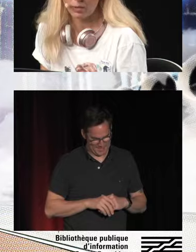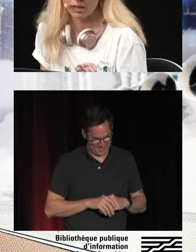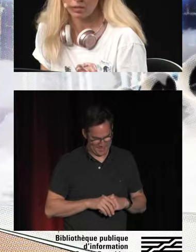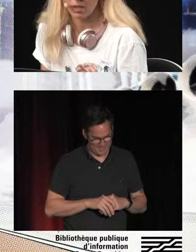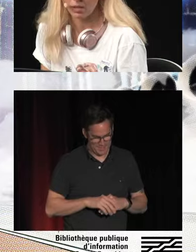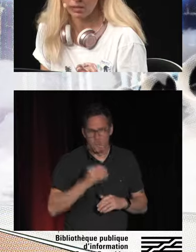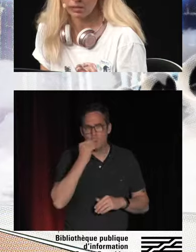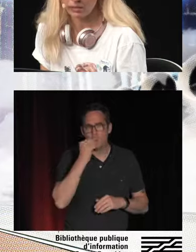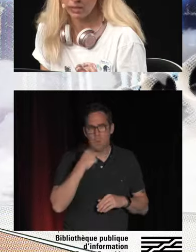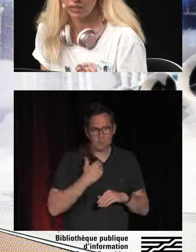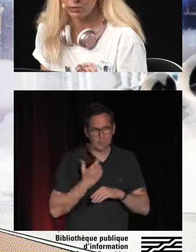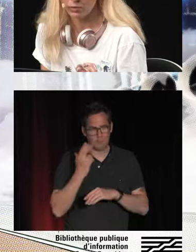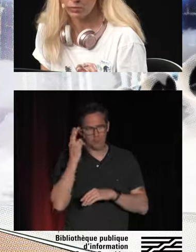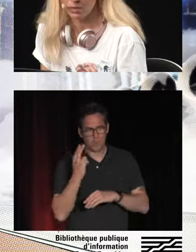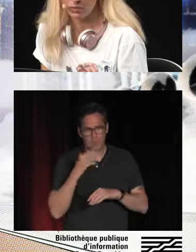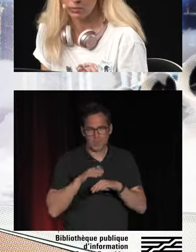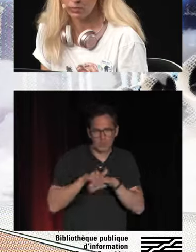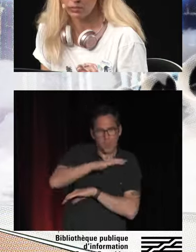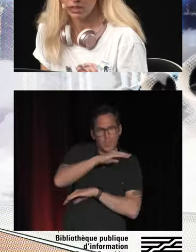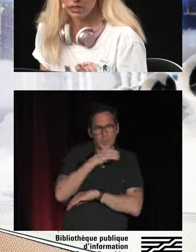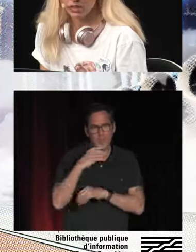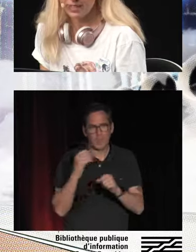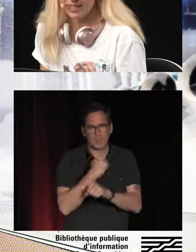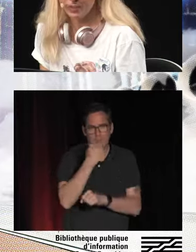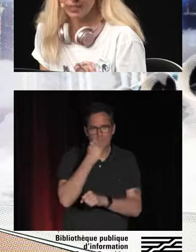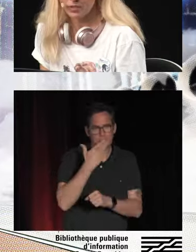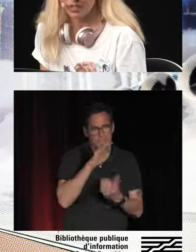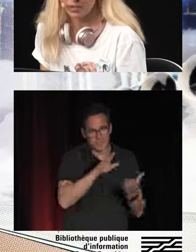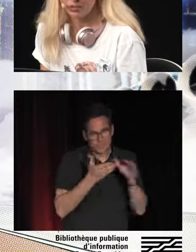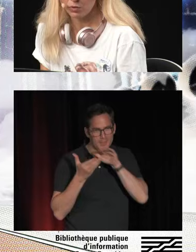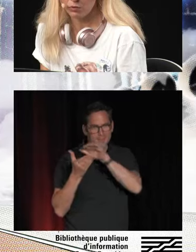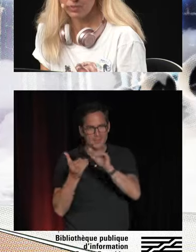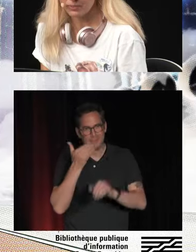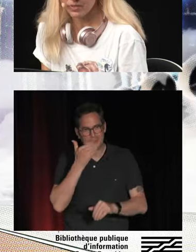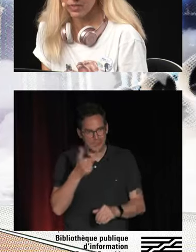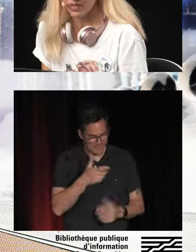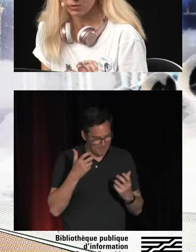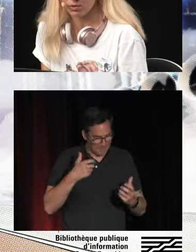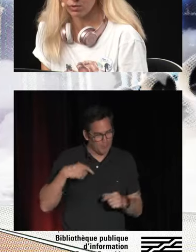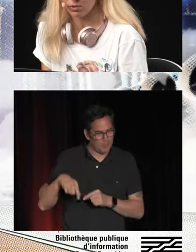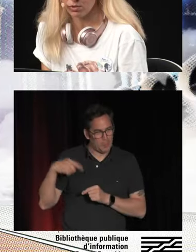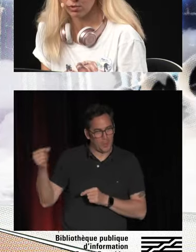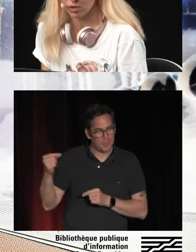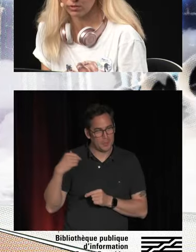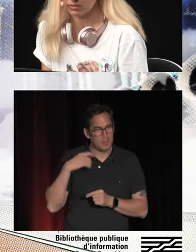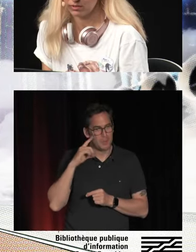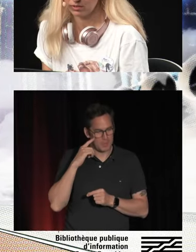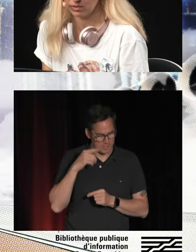Incroyable, on a eu le départ, incroyable. Merci l'émulation, bravo l'émulation. Ici, pareil, ce serait très bien d'avoir une plume, parce qu'il y a donc